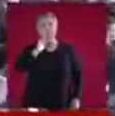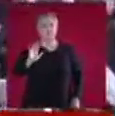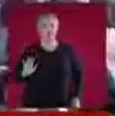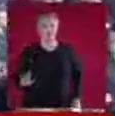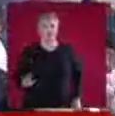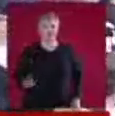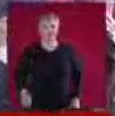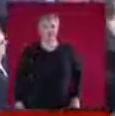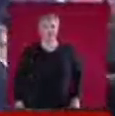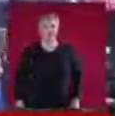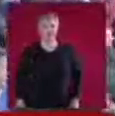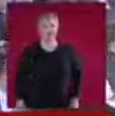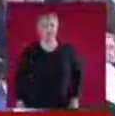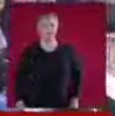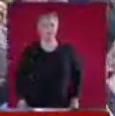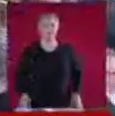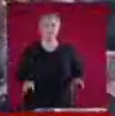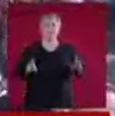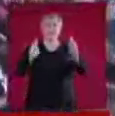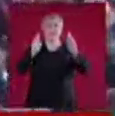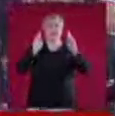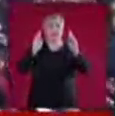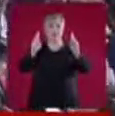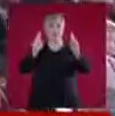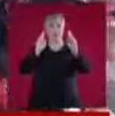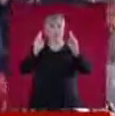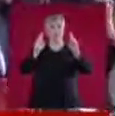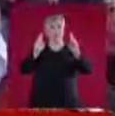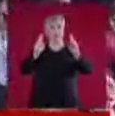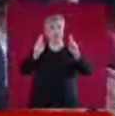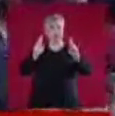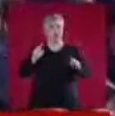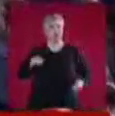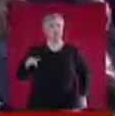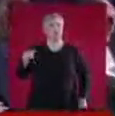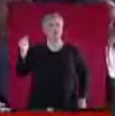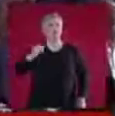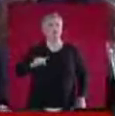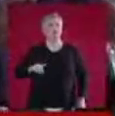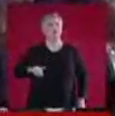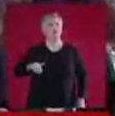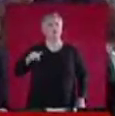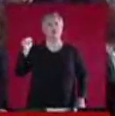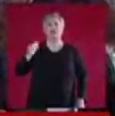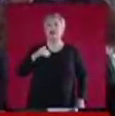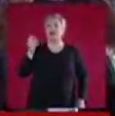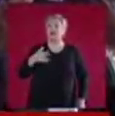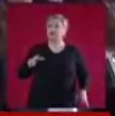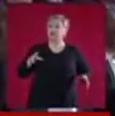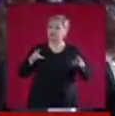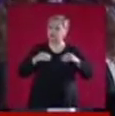επιχειρήματα ελπίζω αυτή τη φορά να μην κρυφτεί από την πρόσωπο με πρόσωπο